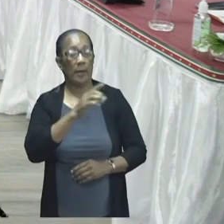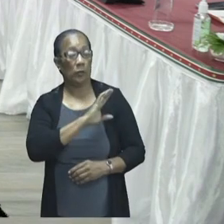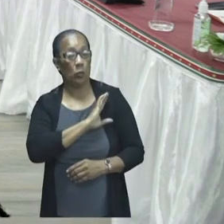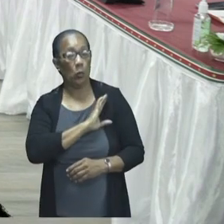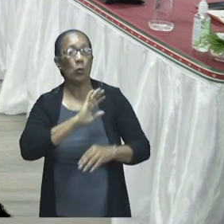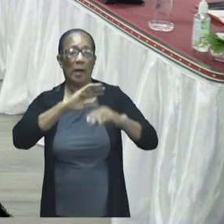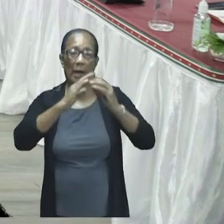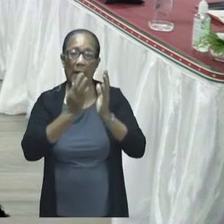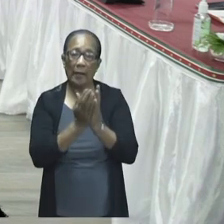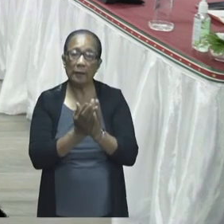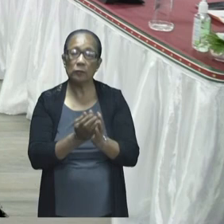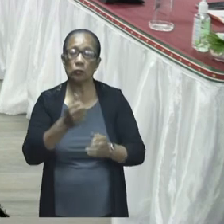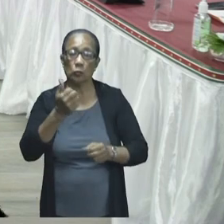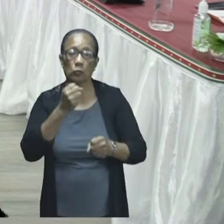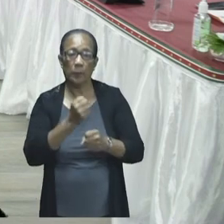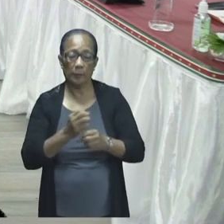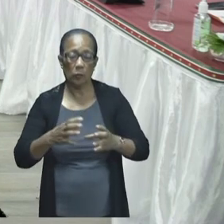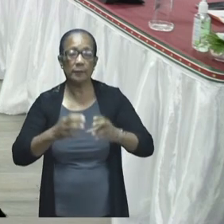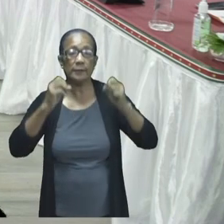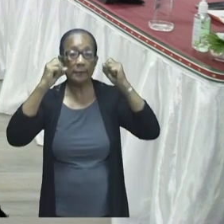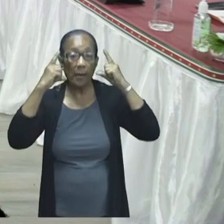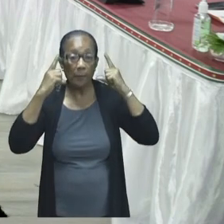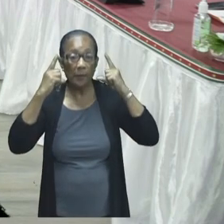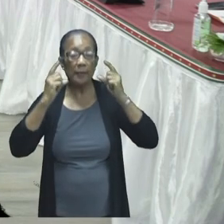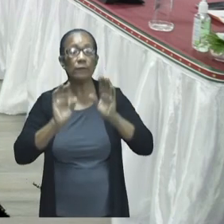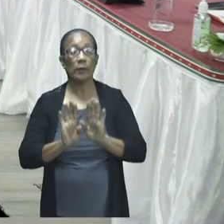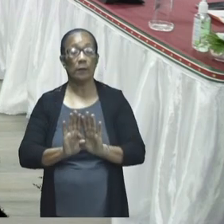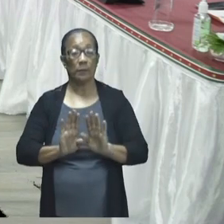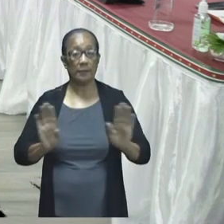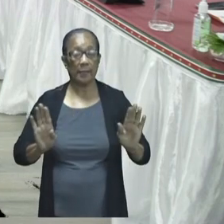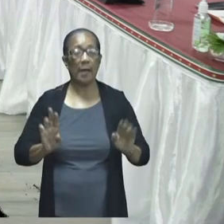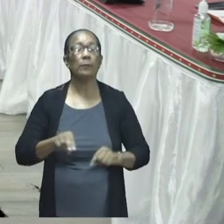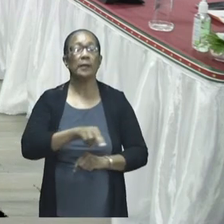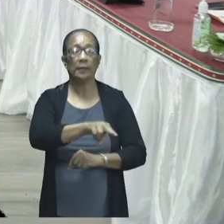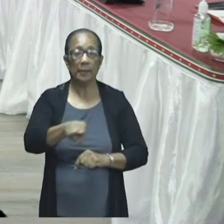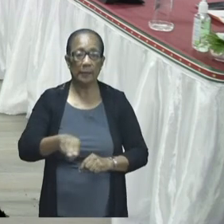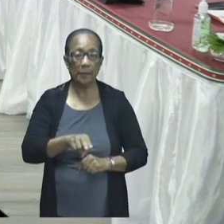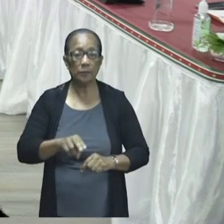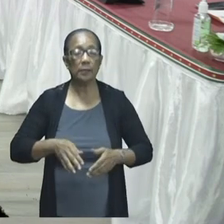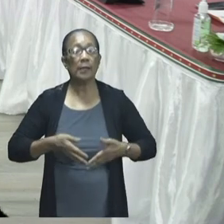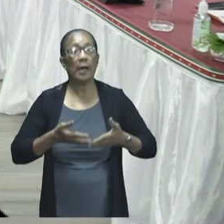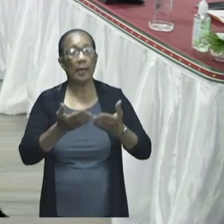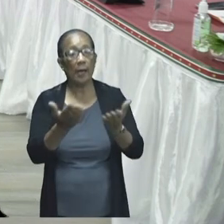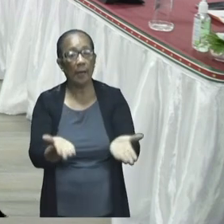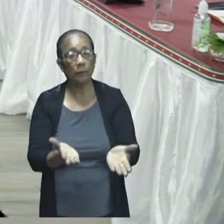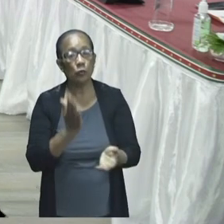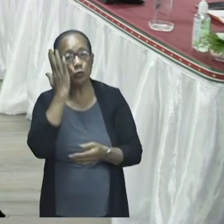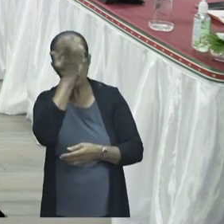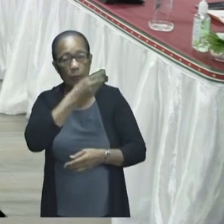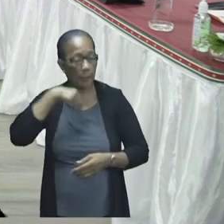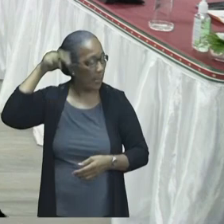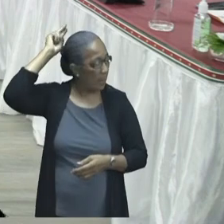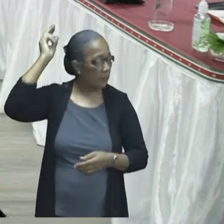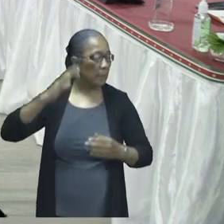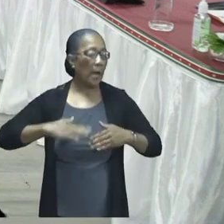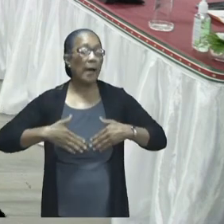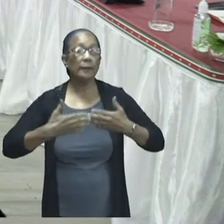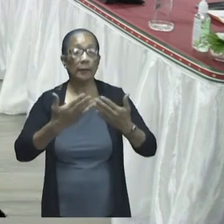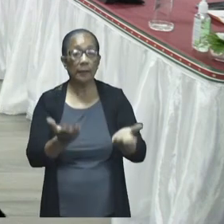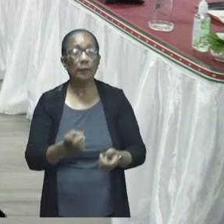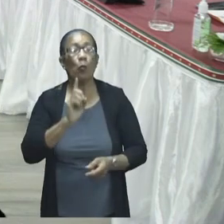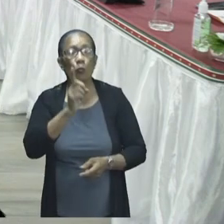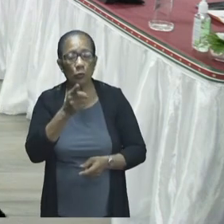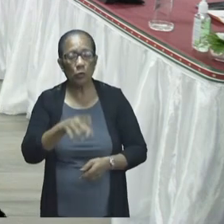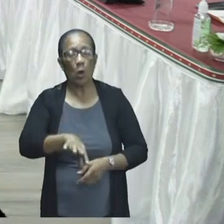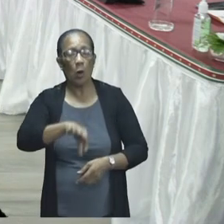alles doen dat onze samenleving gaan beschermen en nationale aangelegenheid en surinaamse aangelegenheid en we moeten het oplossen